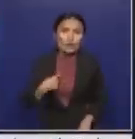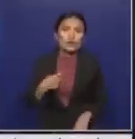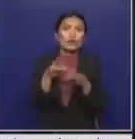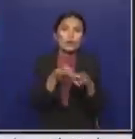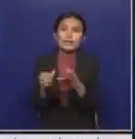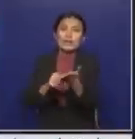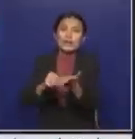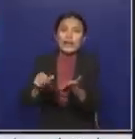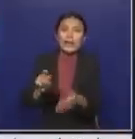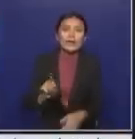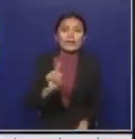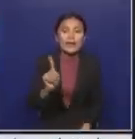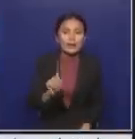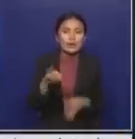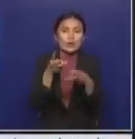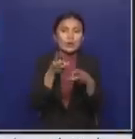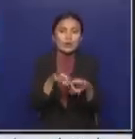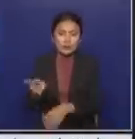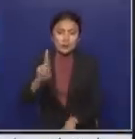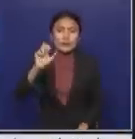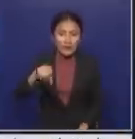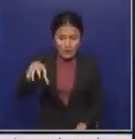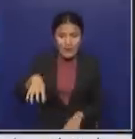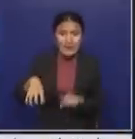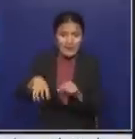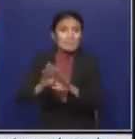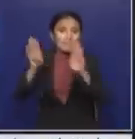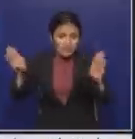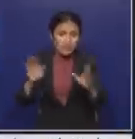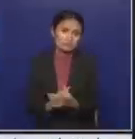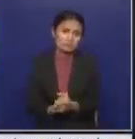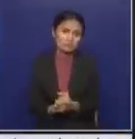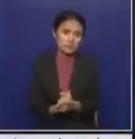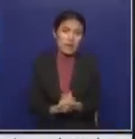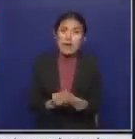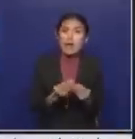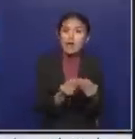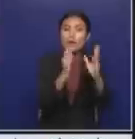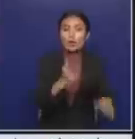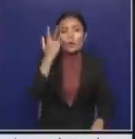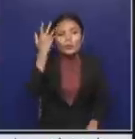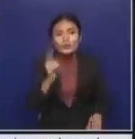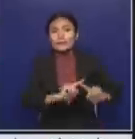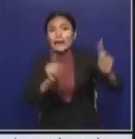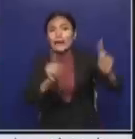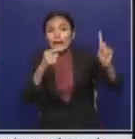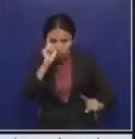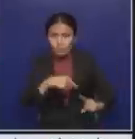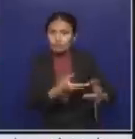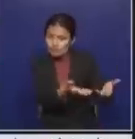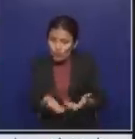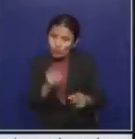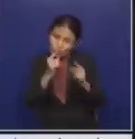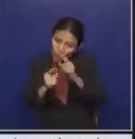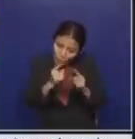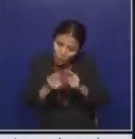ควบคู่ไปกับการสร้างพื้นที่ปลอดภัยและเปิดโอกาสให้คนที่คิดต่างได้พูดคุยแลกเปลี่ยนกันด้วยเหตุด้วย